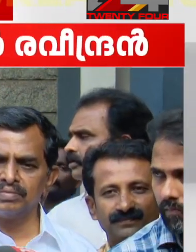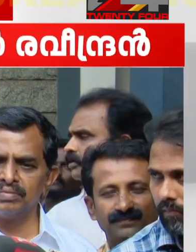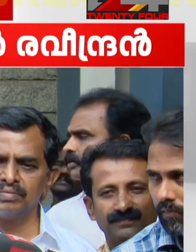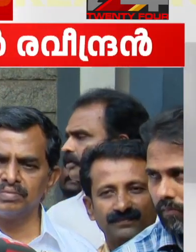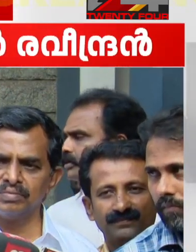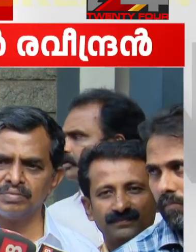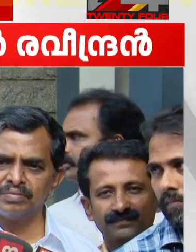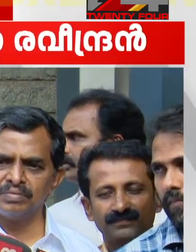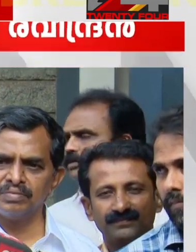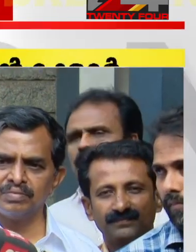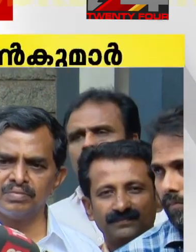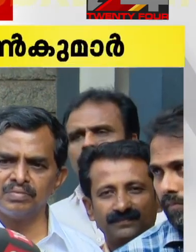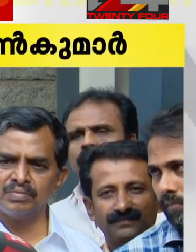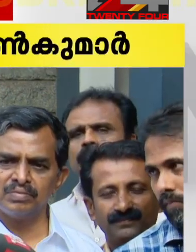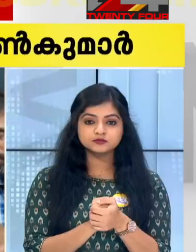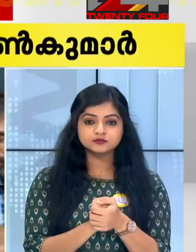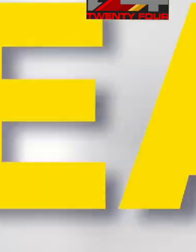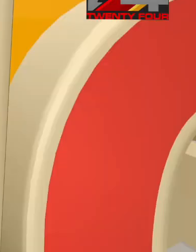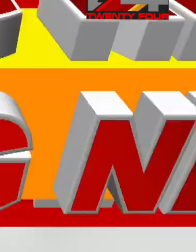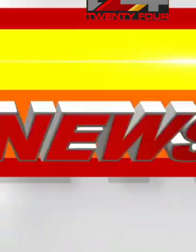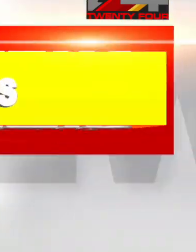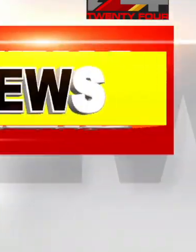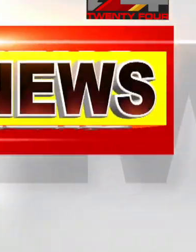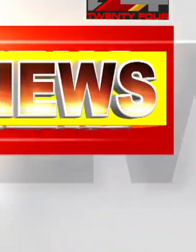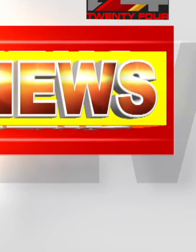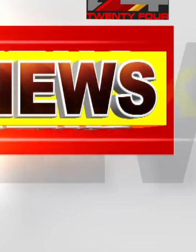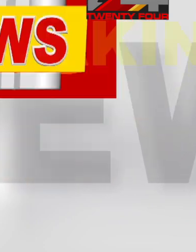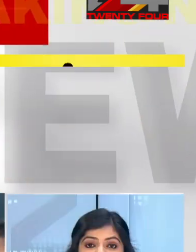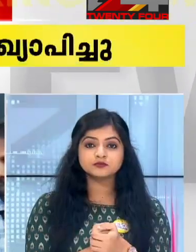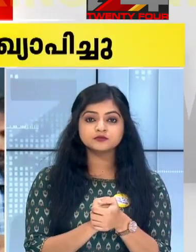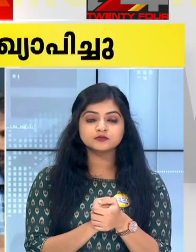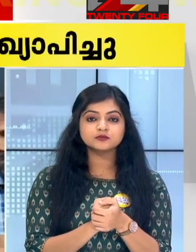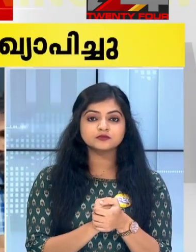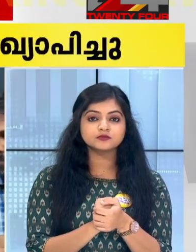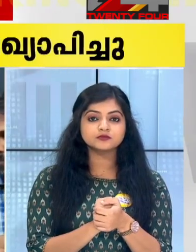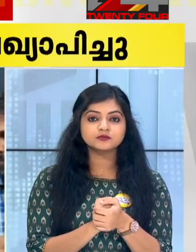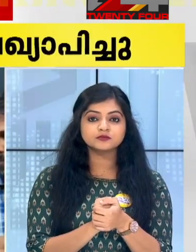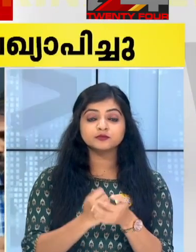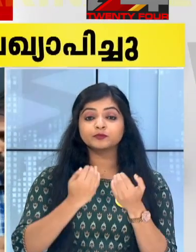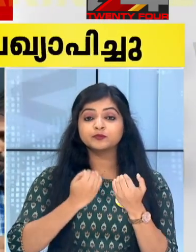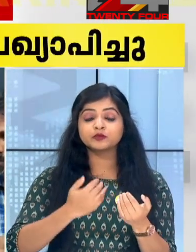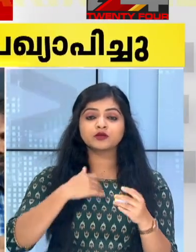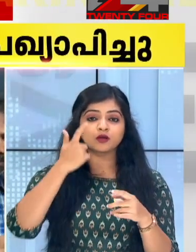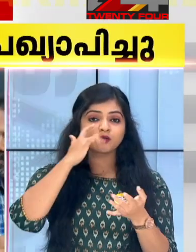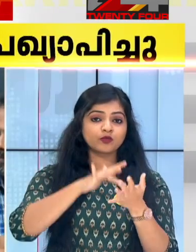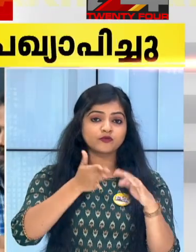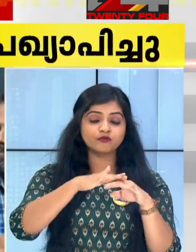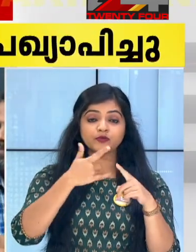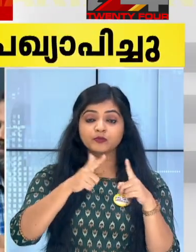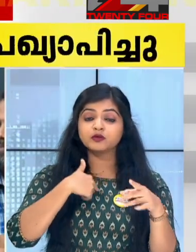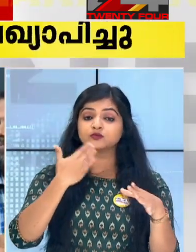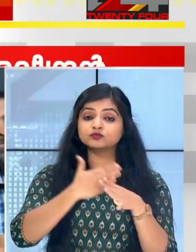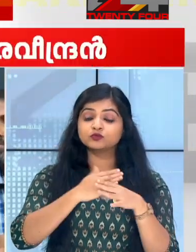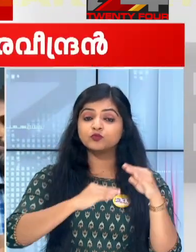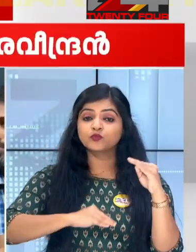ജന്മം കൊണ്ട് കണ്ണൂരാണെങ്കിലും കർമ്മം കൊണ്ട് തിരുവനന്തപുരമാണ്. ഞാൻ എന്നും അവരുടെ കൂടെ ഉണ്ടായിരുന്നു, ഇനിയും അവരുടെ കൂടെ ഉണ്ടായിരിക്കും എന്നും എന്ന കാര്യം